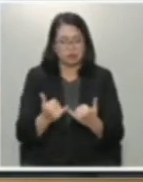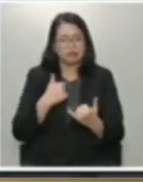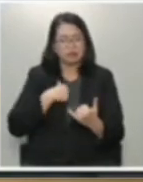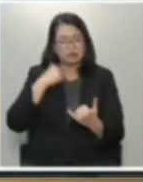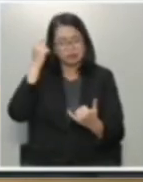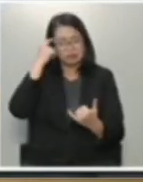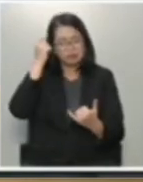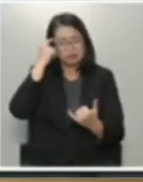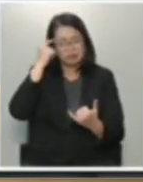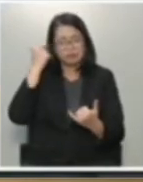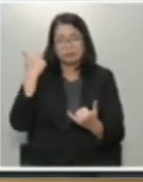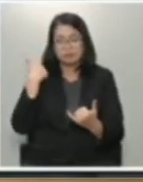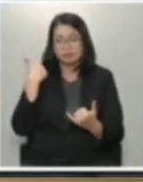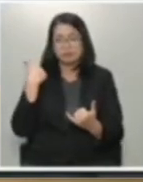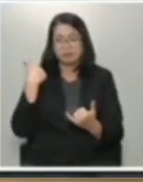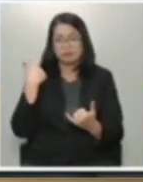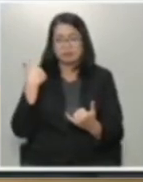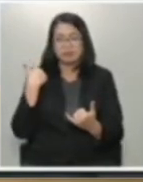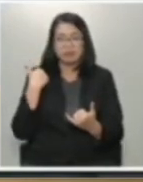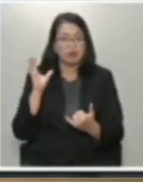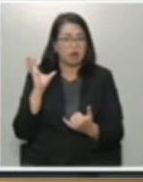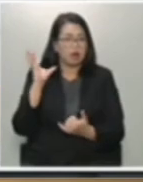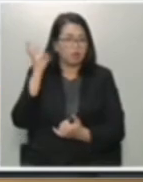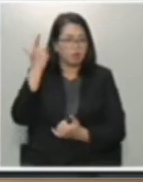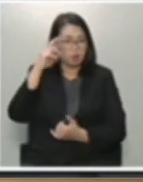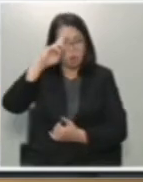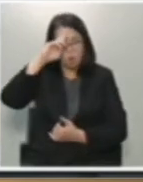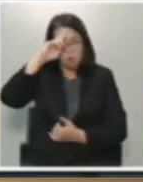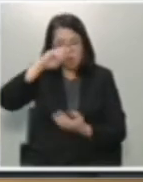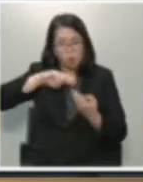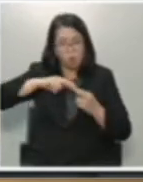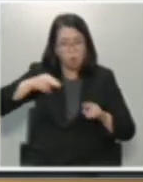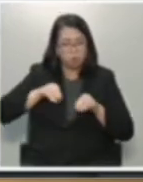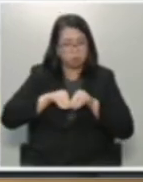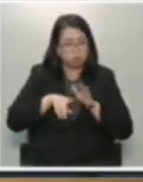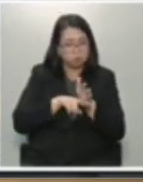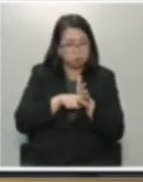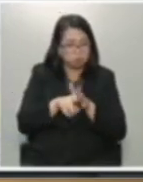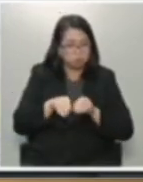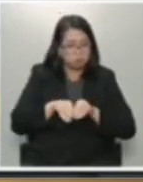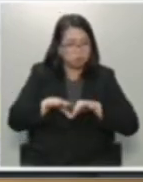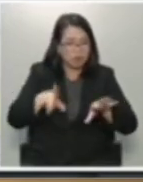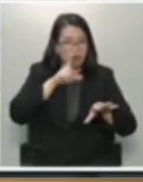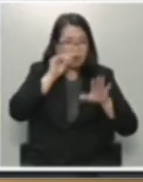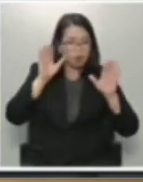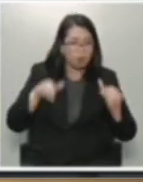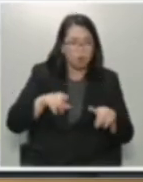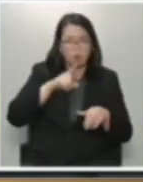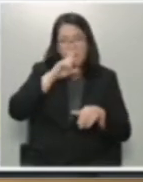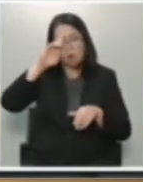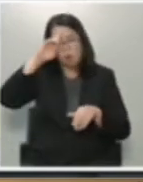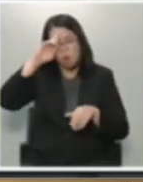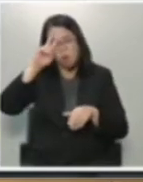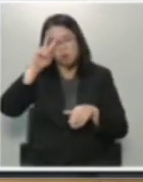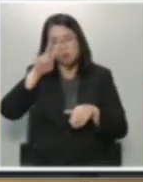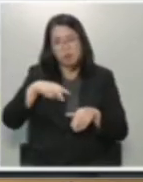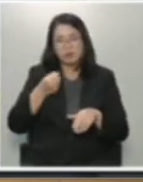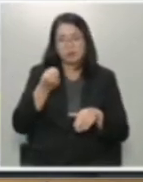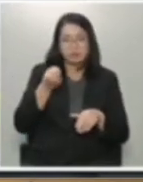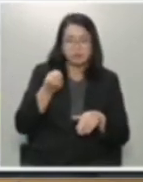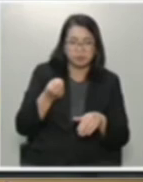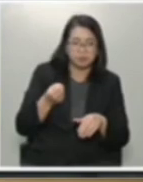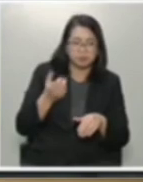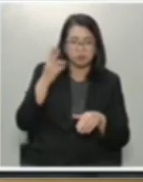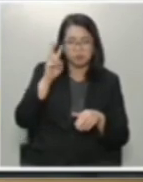นะครับได้นะครับโรคซาโรคเมอร์นะครับโรคไข้หวัดนกที่เราเจอกันมาเราจนเราได้การจัดการ